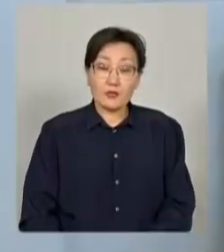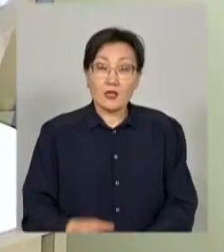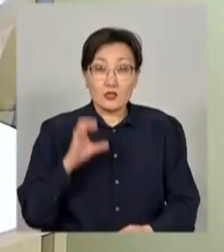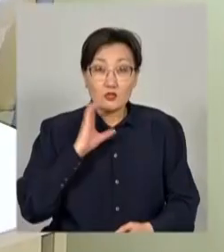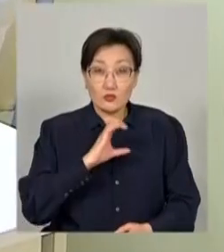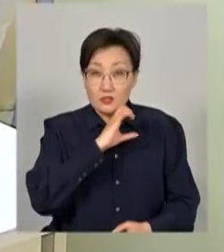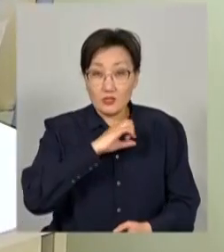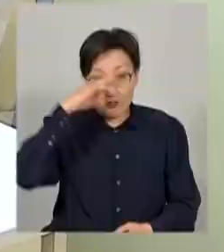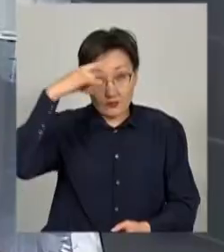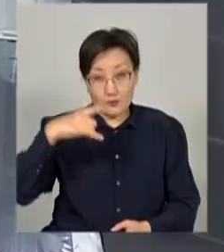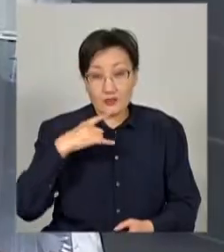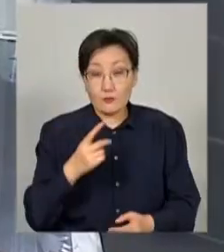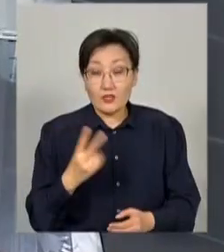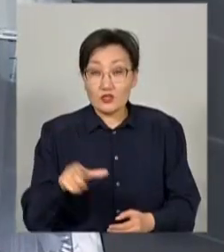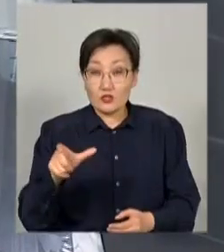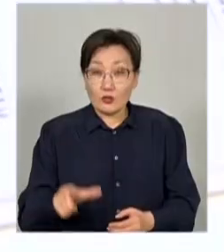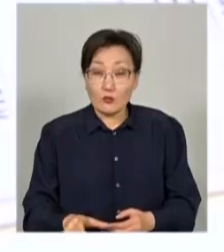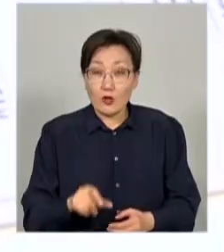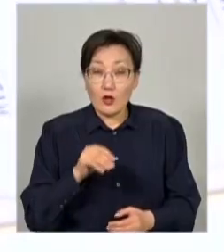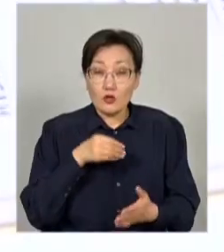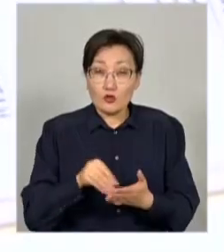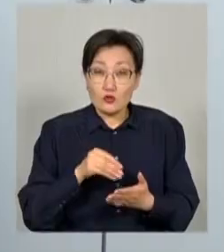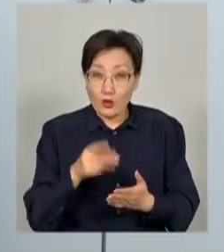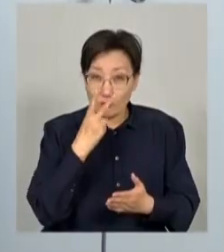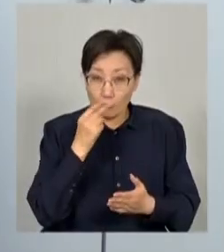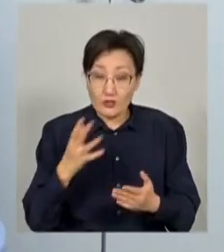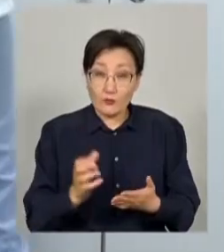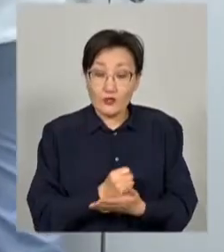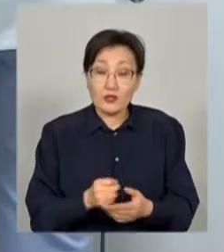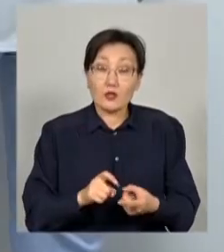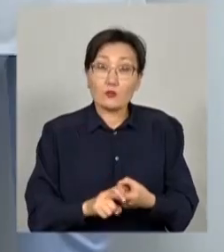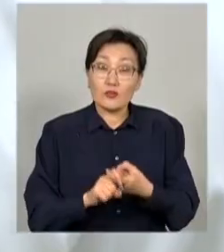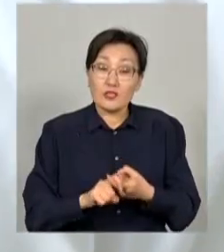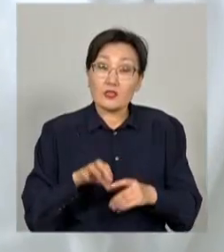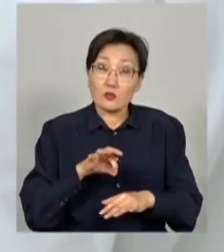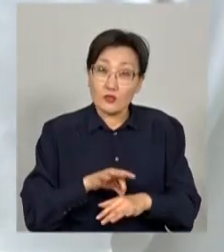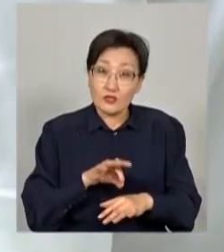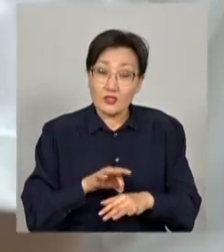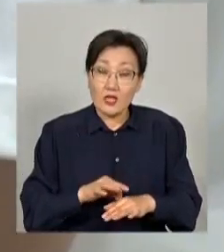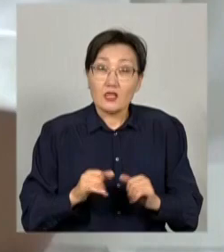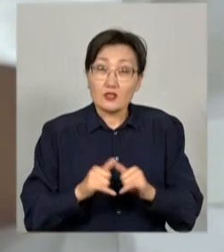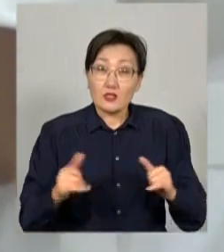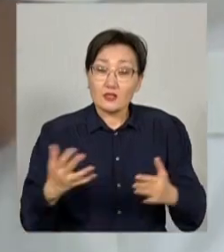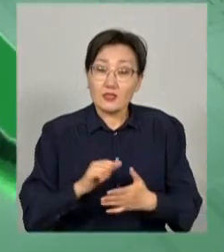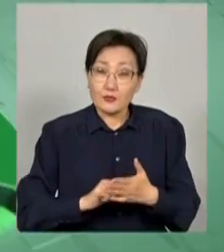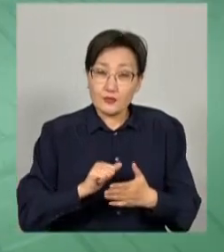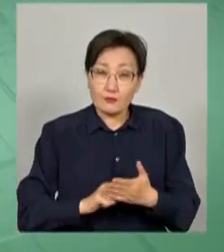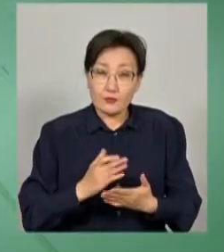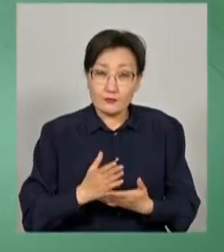Солтүстік Қазақстан облысында екі адамнан шошқа тұмауы табылды. Жұқпалы респираторлық инфекциялардың дендеуіне не себеп?